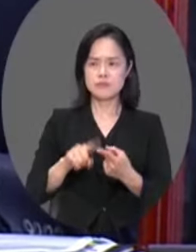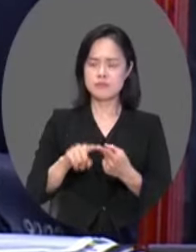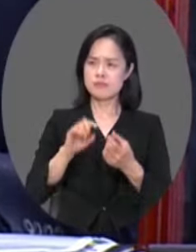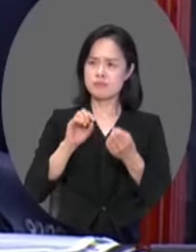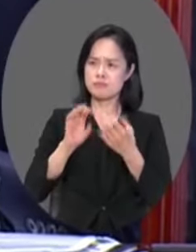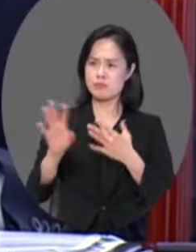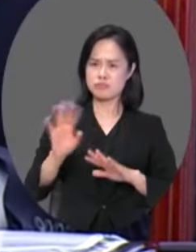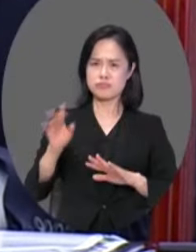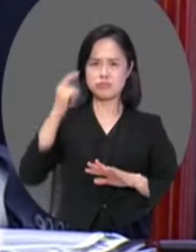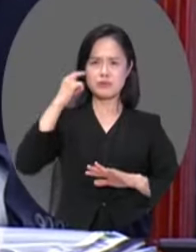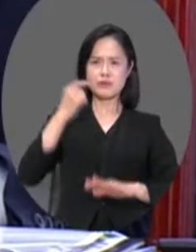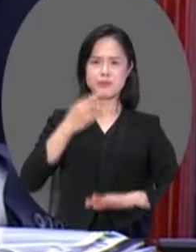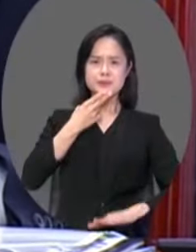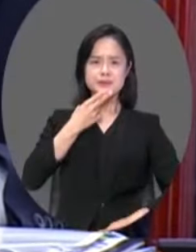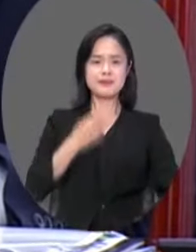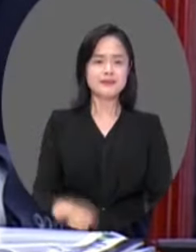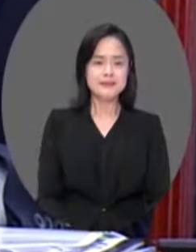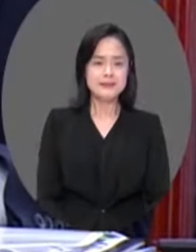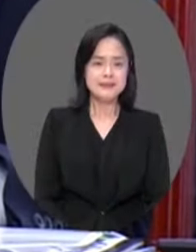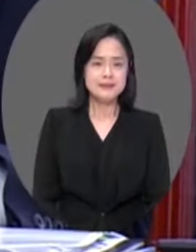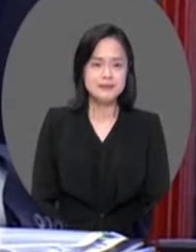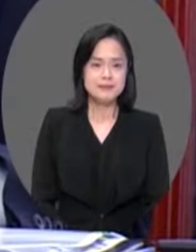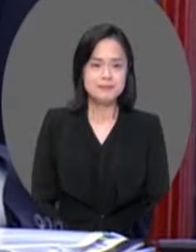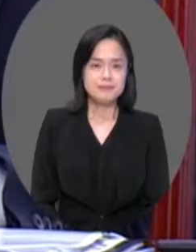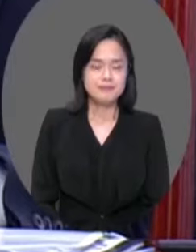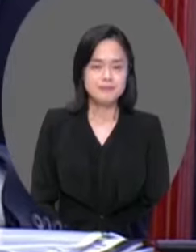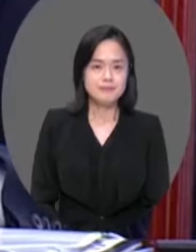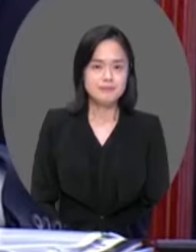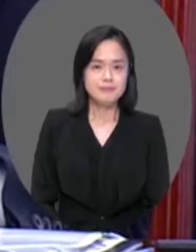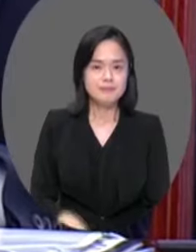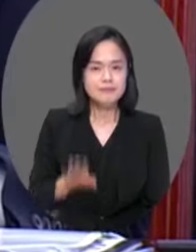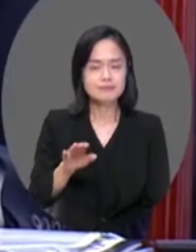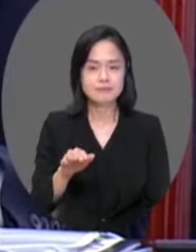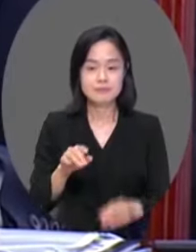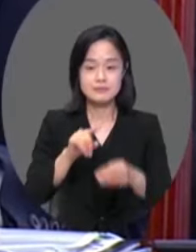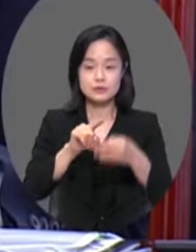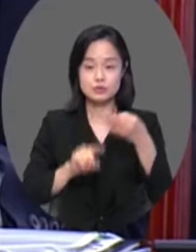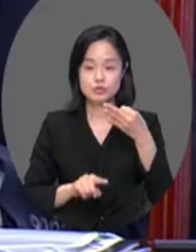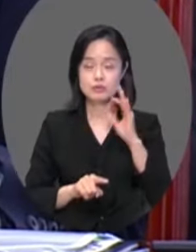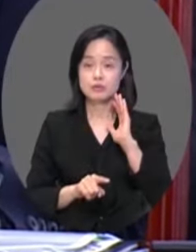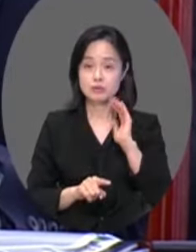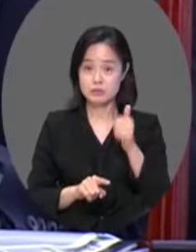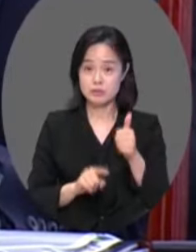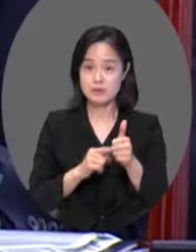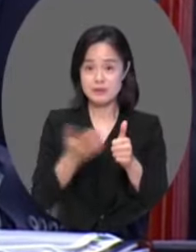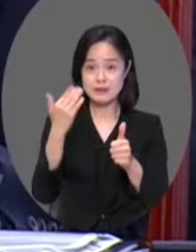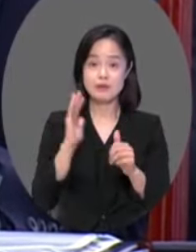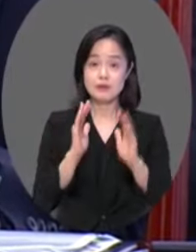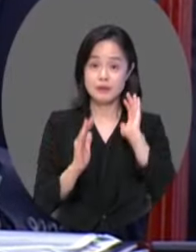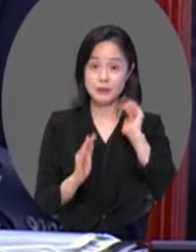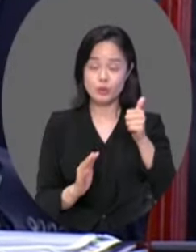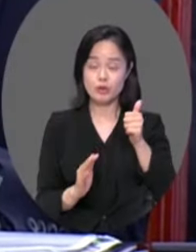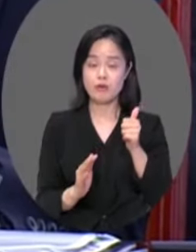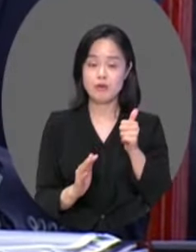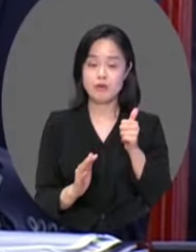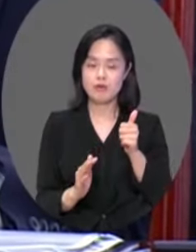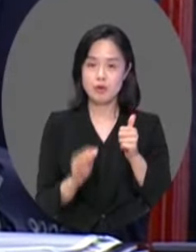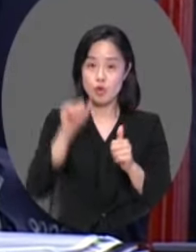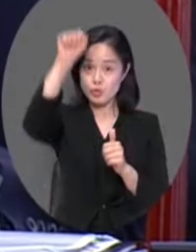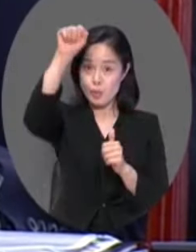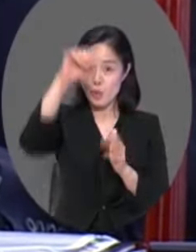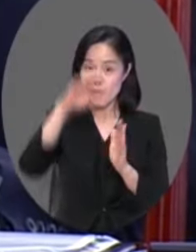이번에도 보도됐는데 윤석열 후보 캠프에서 어떤 역할을 하셨죠? 윤석열 대통령 후보